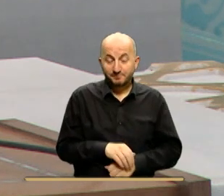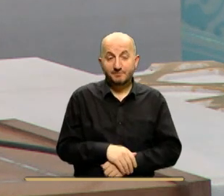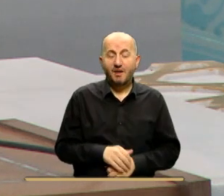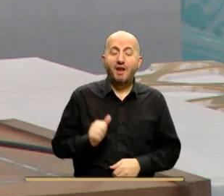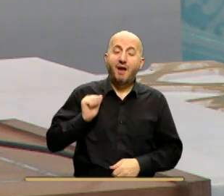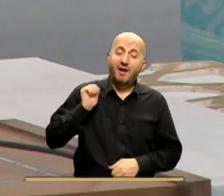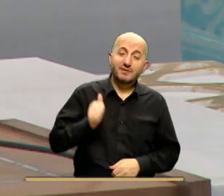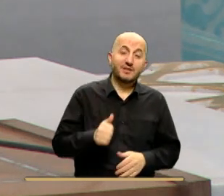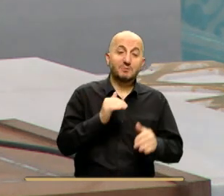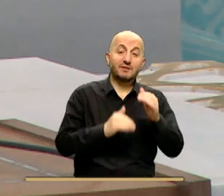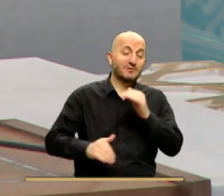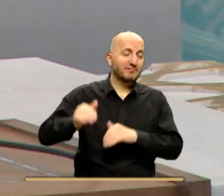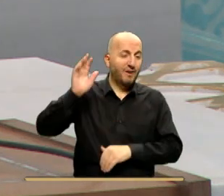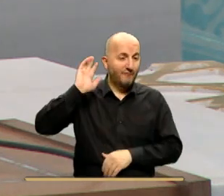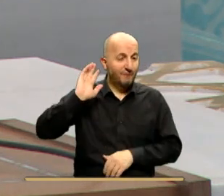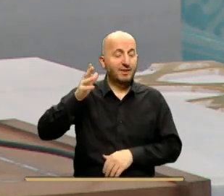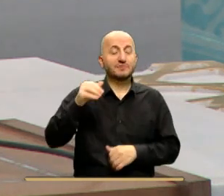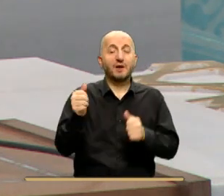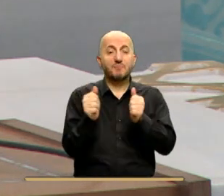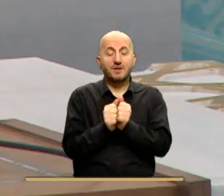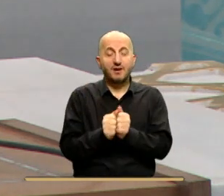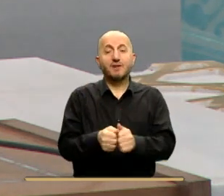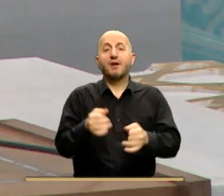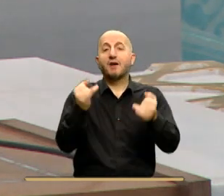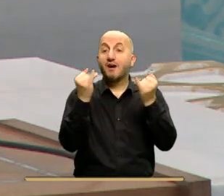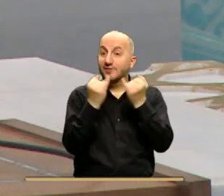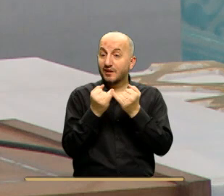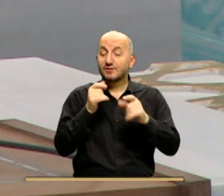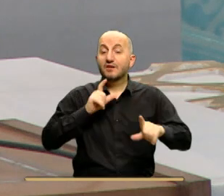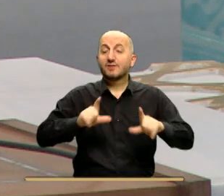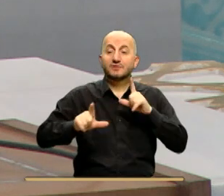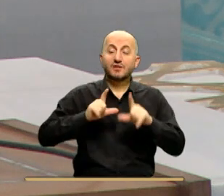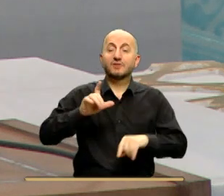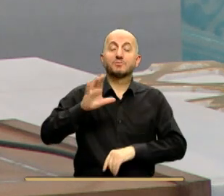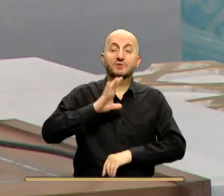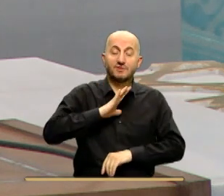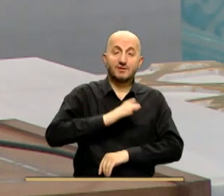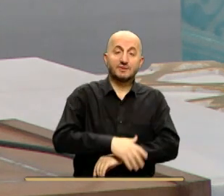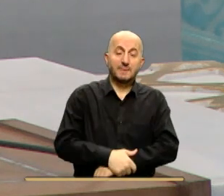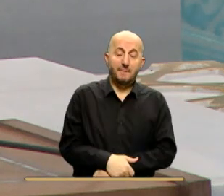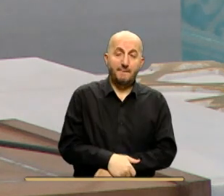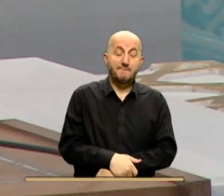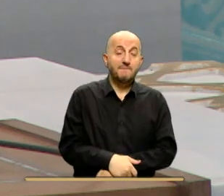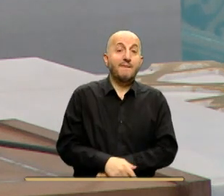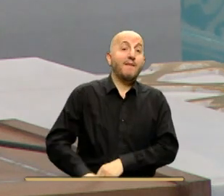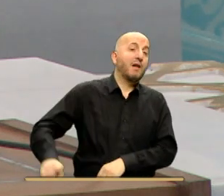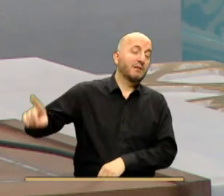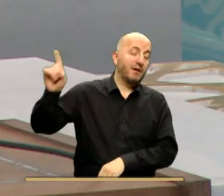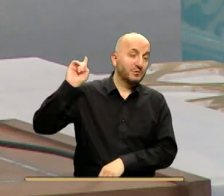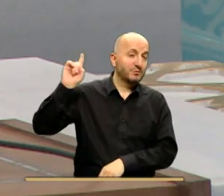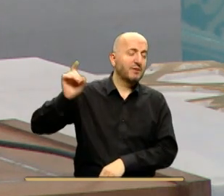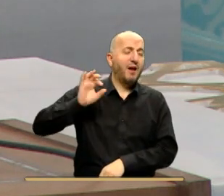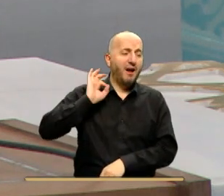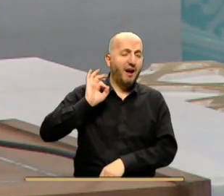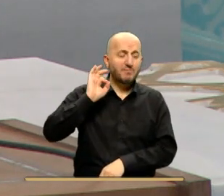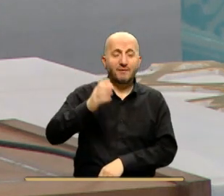her zamankinden daha çok birliğe ve kardeşliğe ihtiyacımız var. Allahu Zülcelal hep